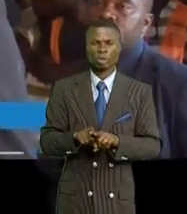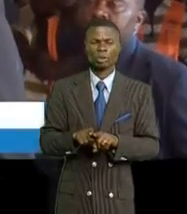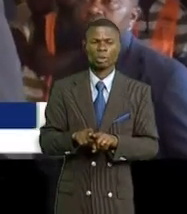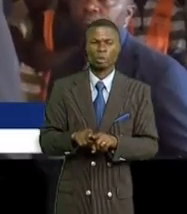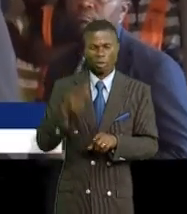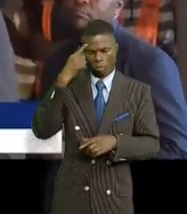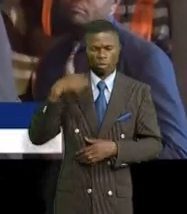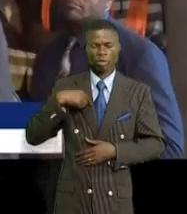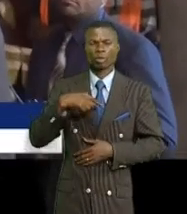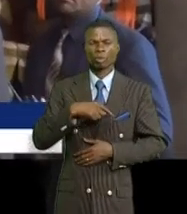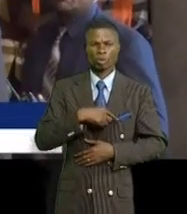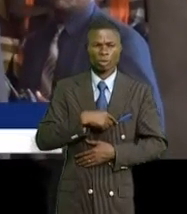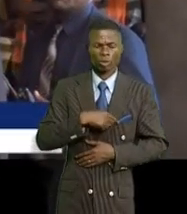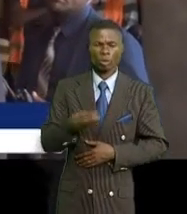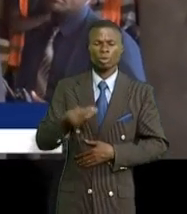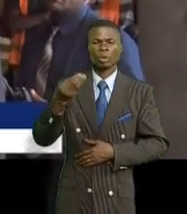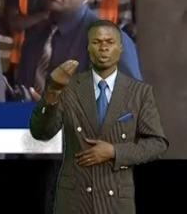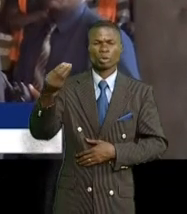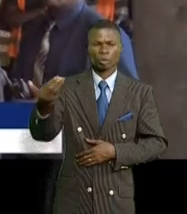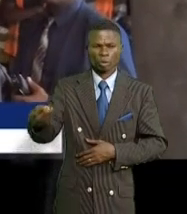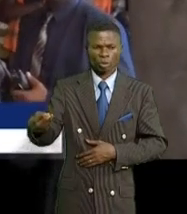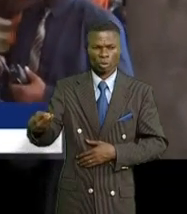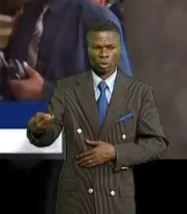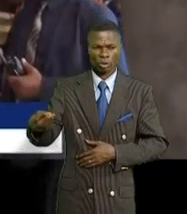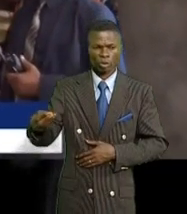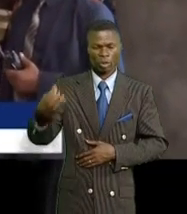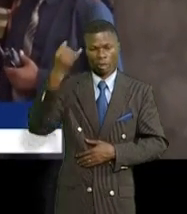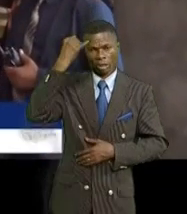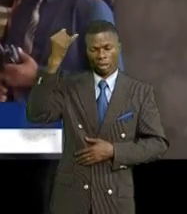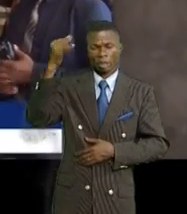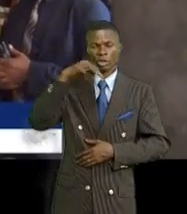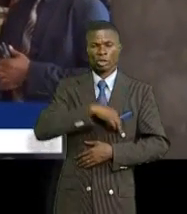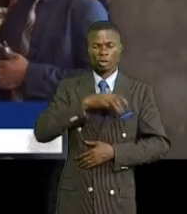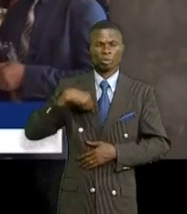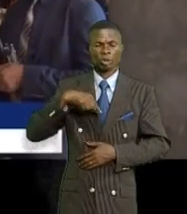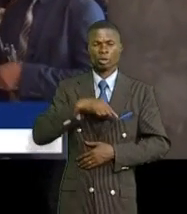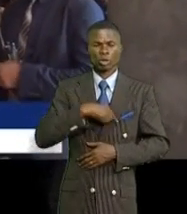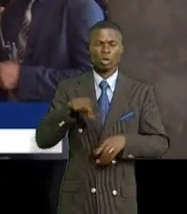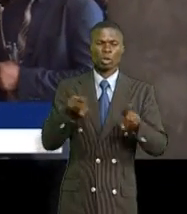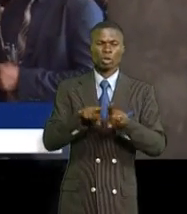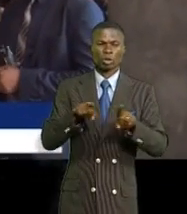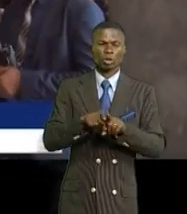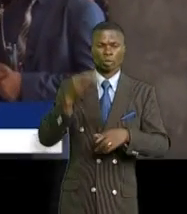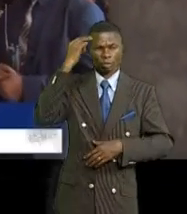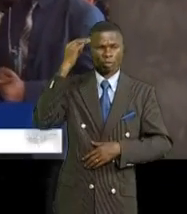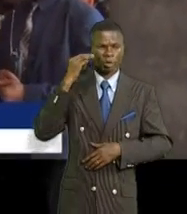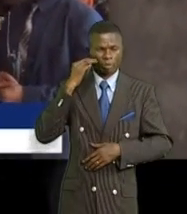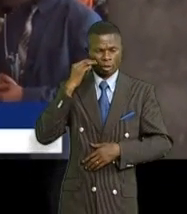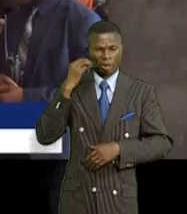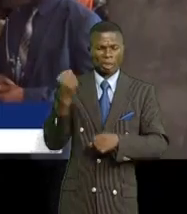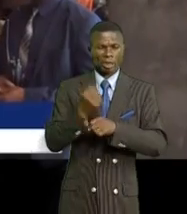pour nous, nous nous accordons dans le cadre de notre mission en tant que ministre